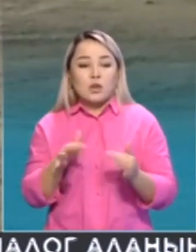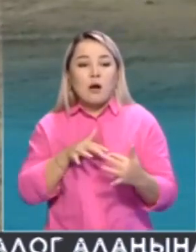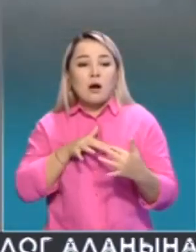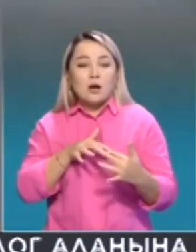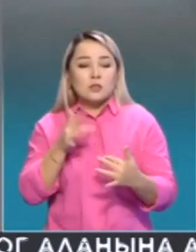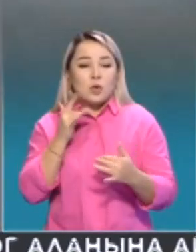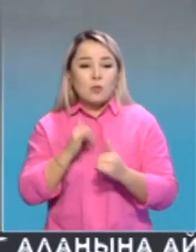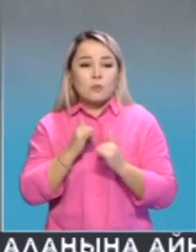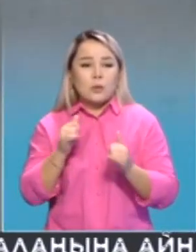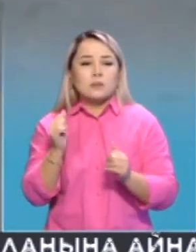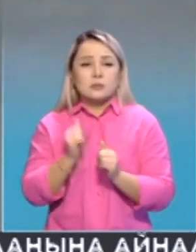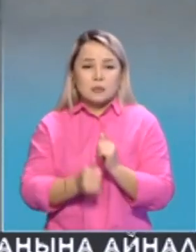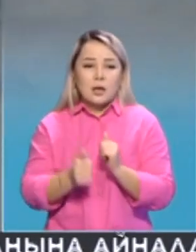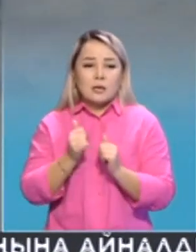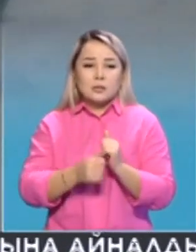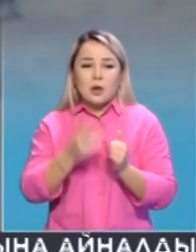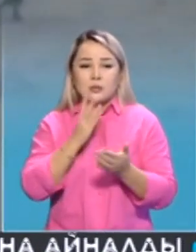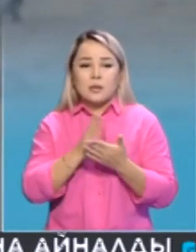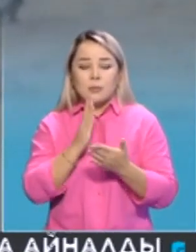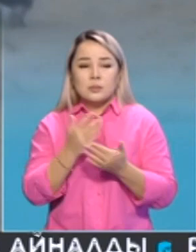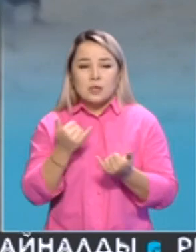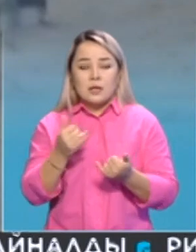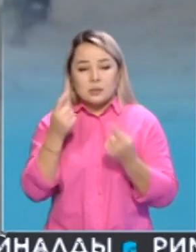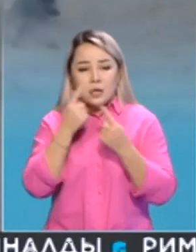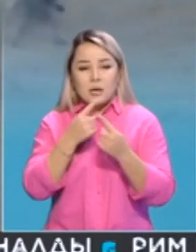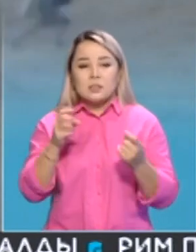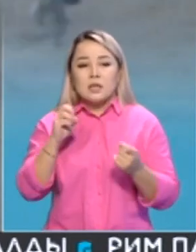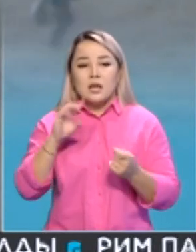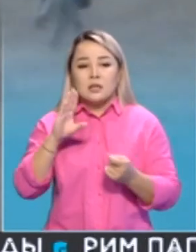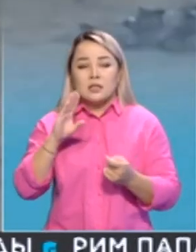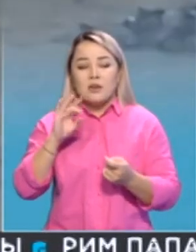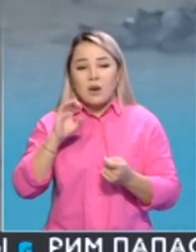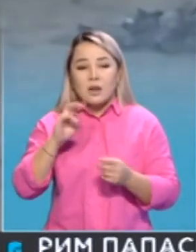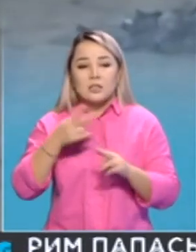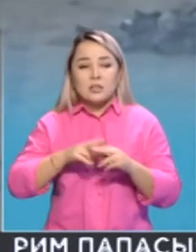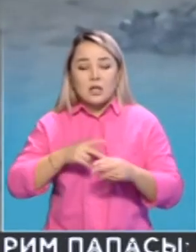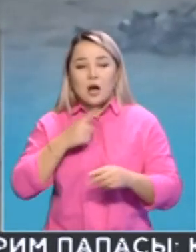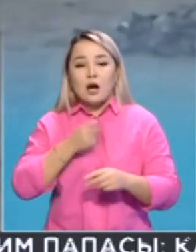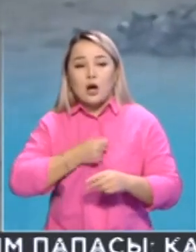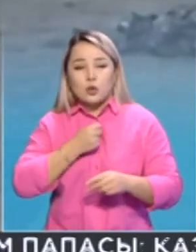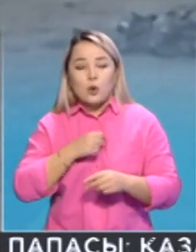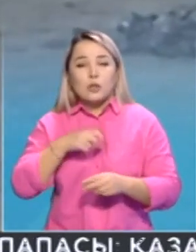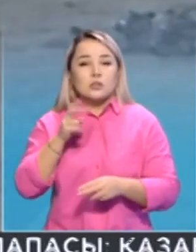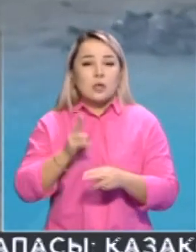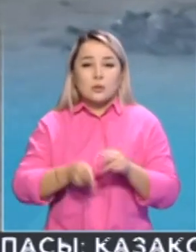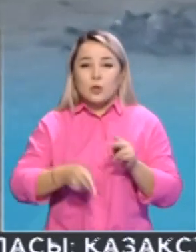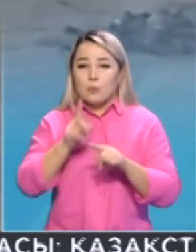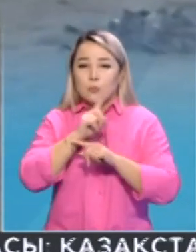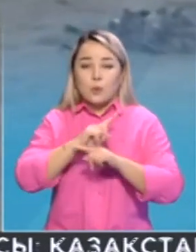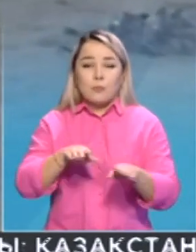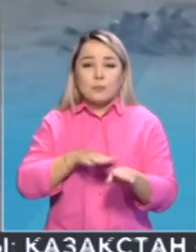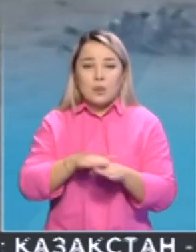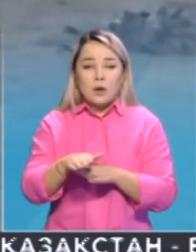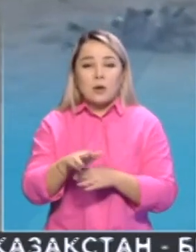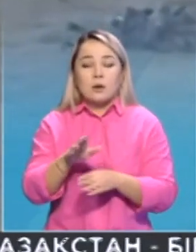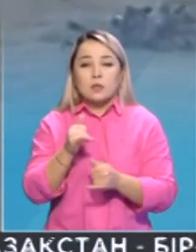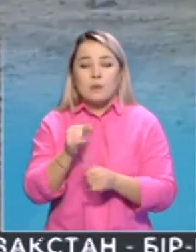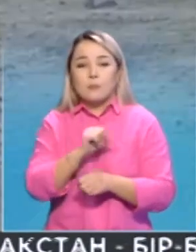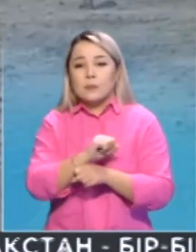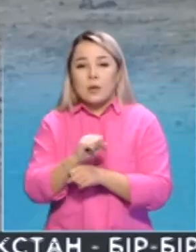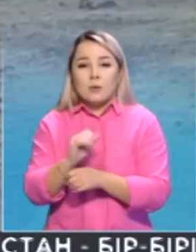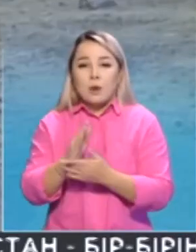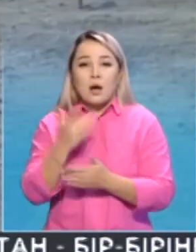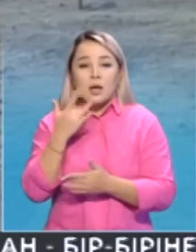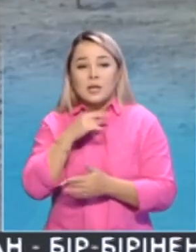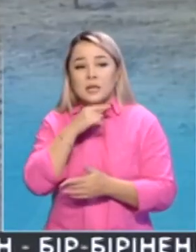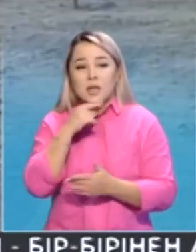қақтығыстар ұдайы болып тұрады. Ресми Ереванның мәлімдеуінше бұл жолғы қарулы жанжал толық аяқталмаса да біршама басылған. Ақшта Ресей